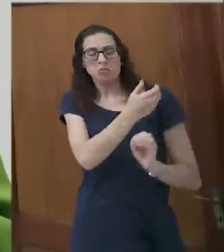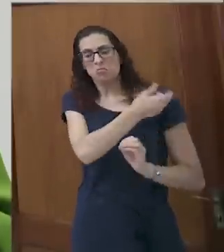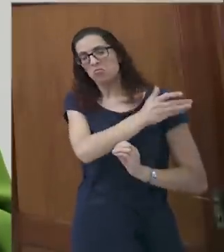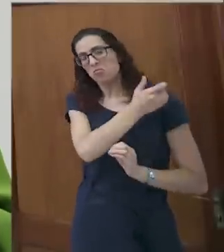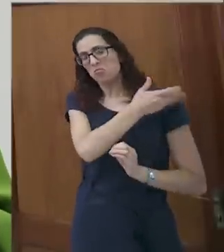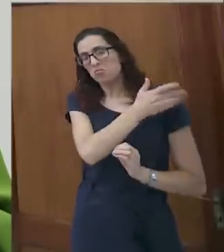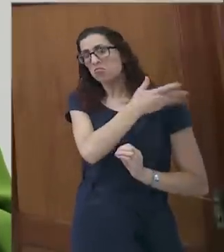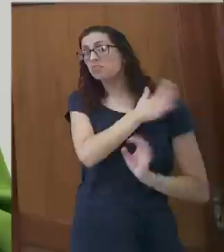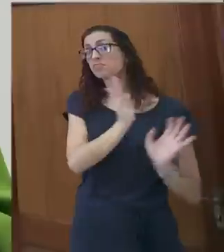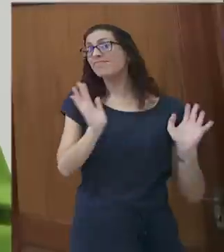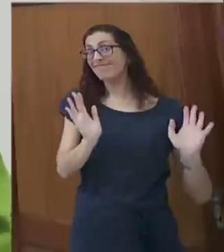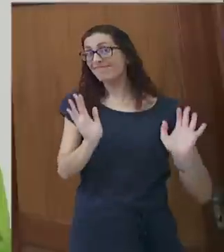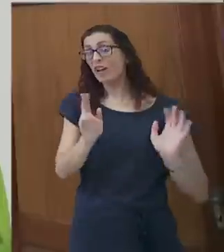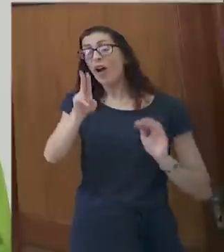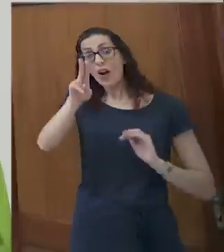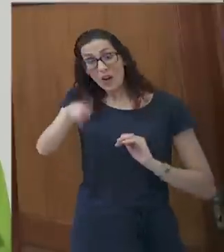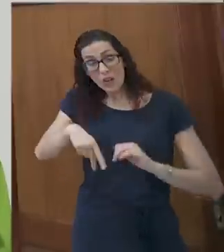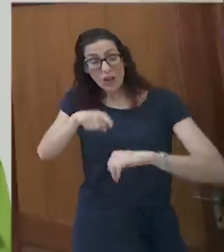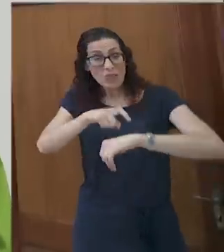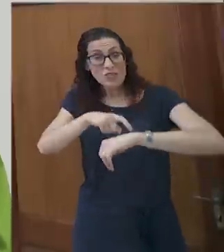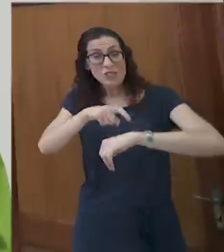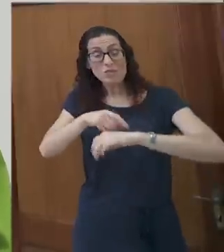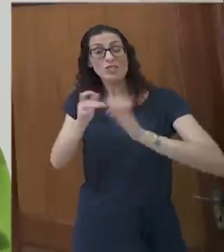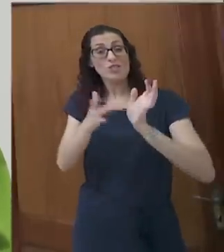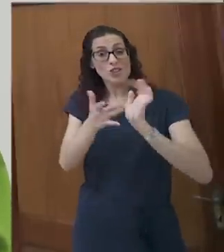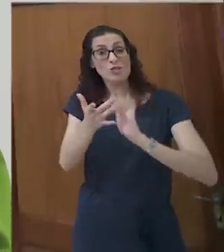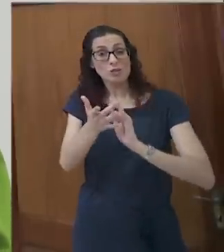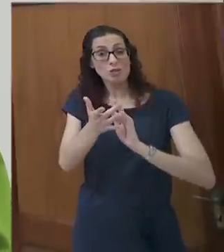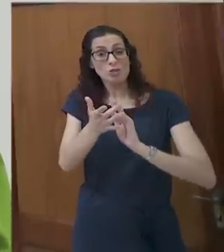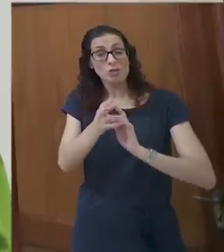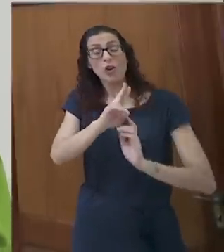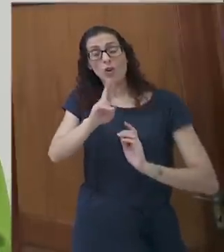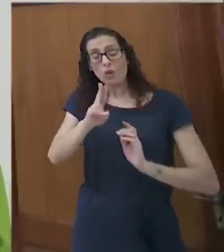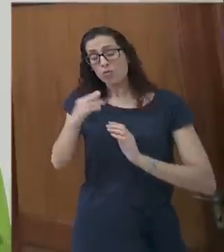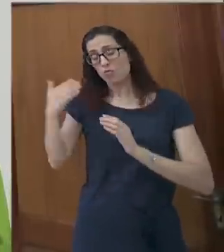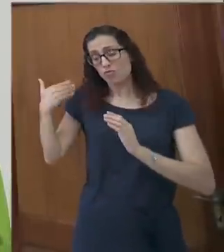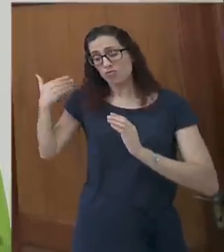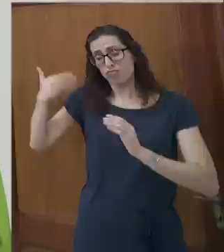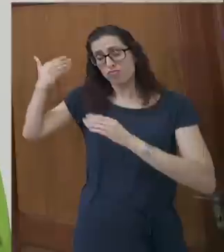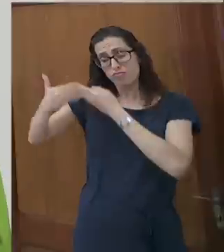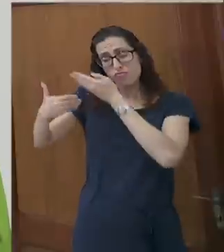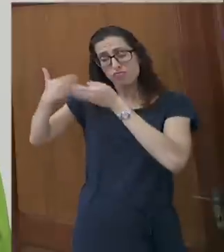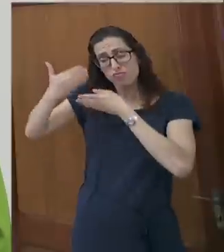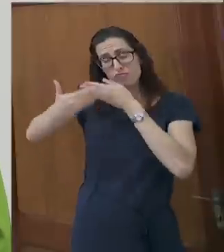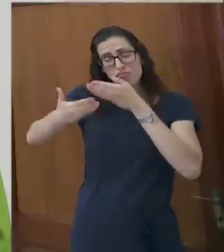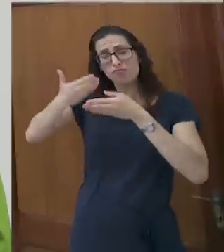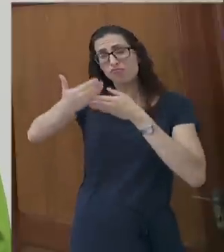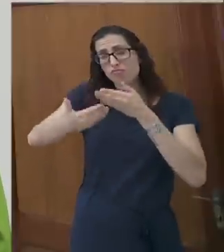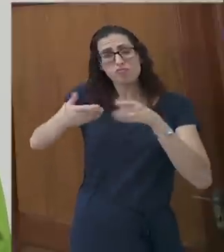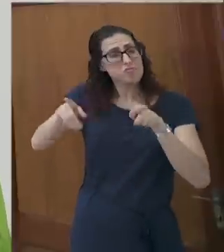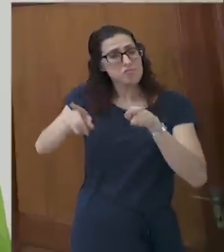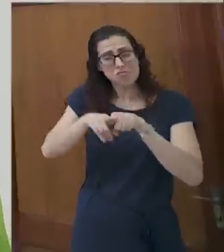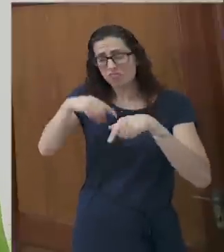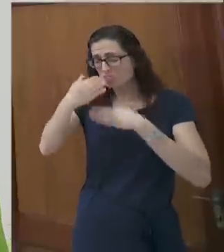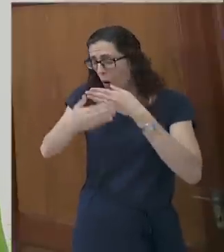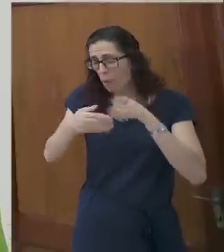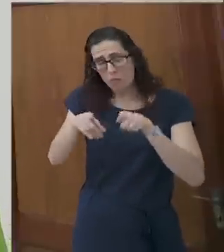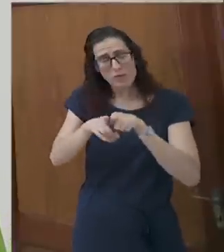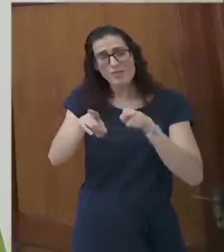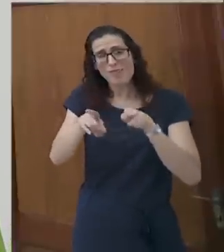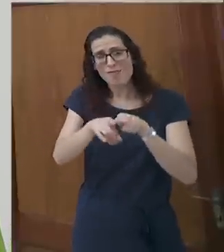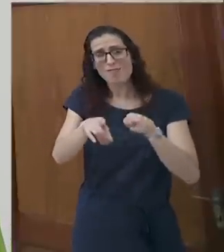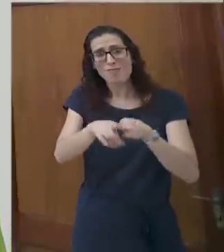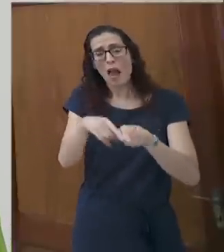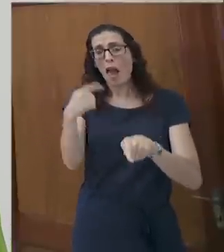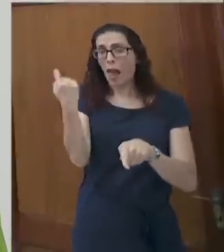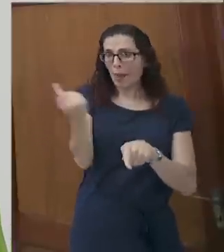Sa minn żmien Ġesu u d-dixxiepli tiegħu u tul l-istorja u llum ukoll ekki hemm min